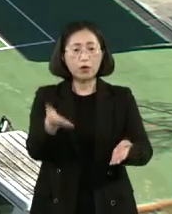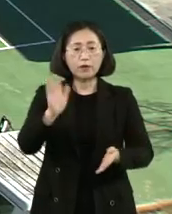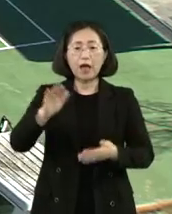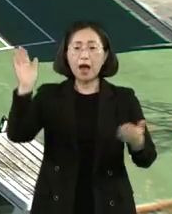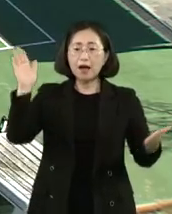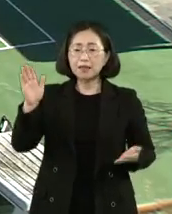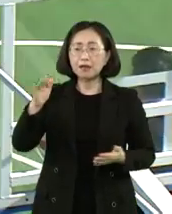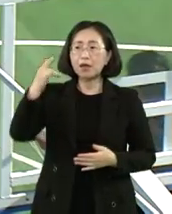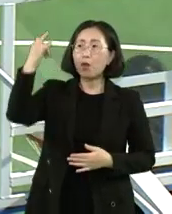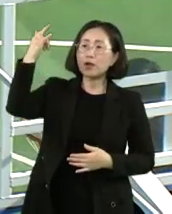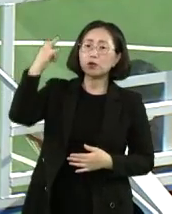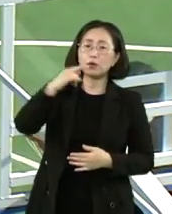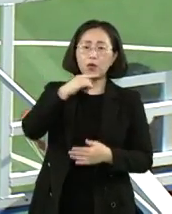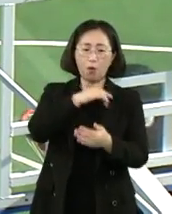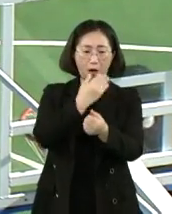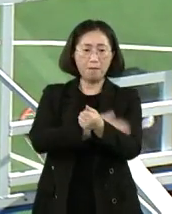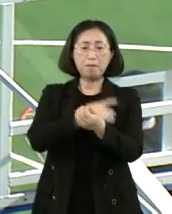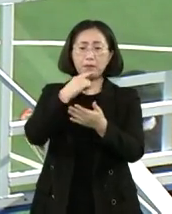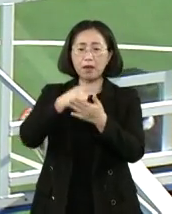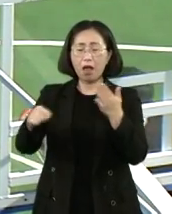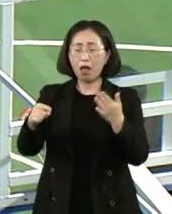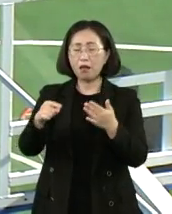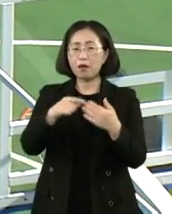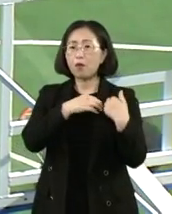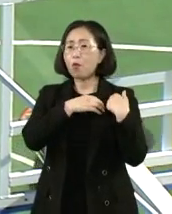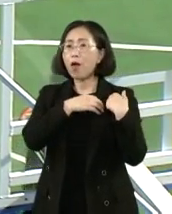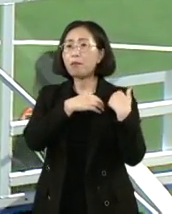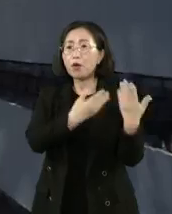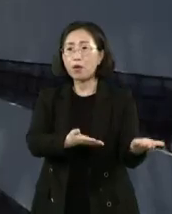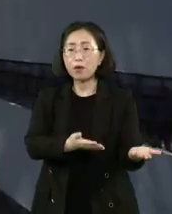일조권 피해는 외면한 교육청의 안일한